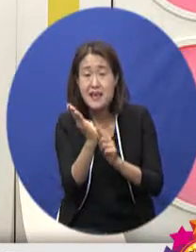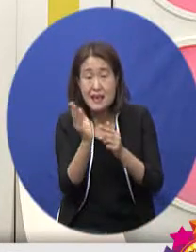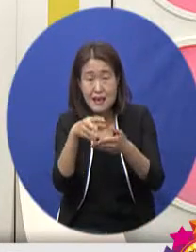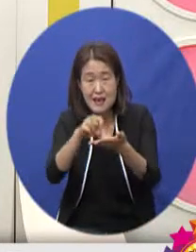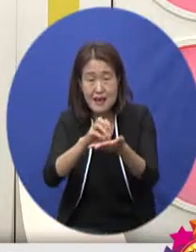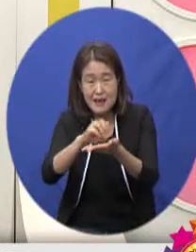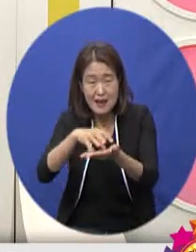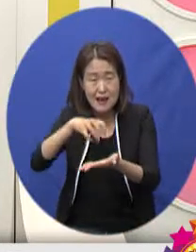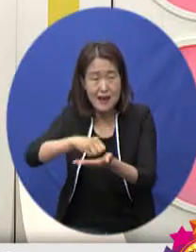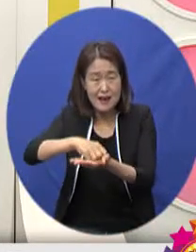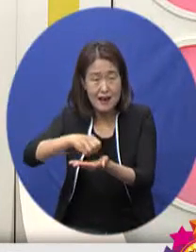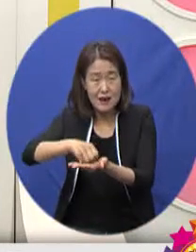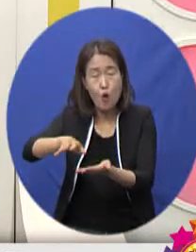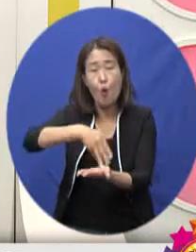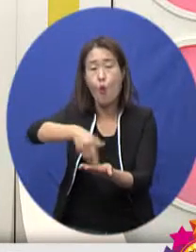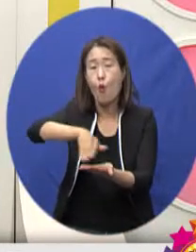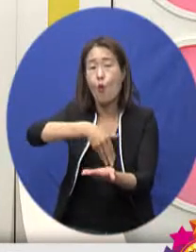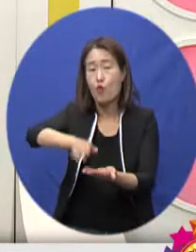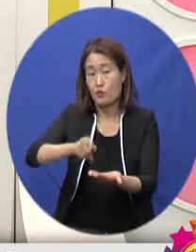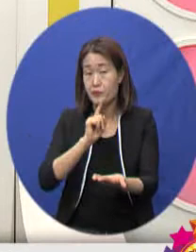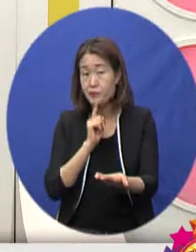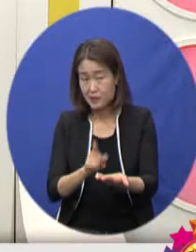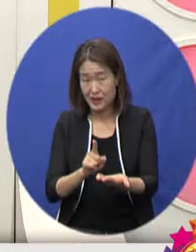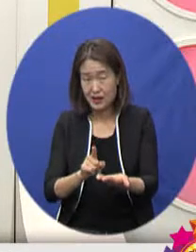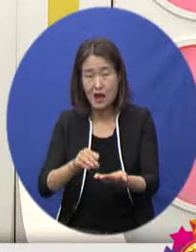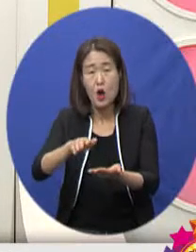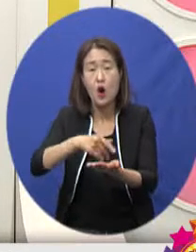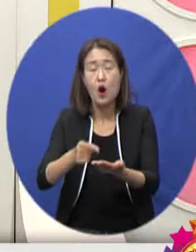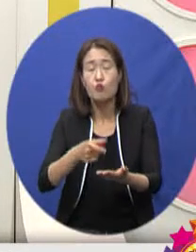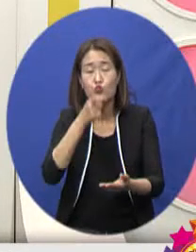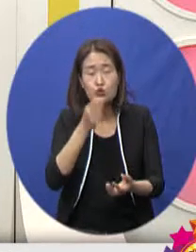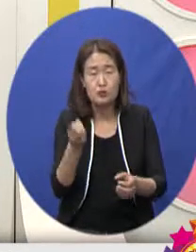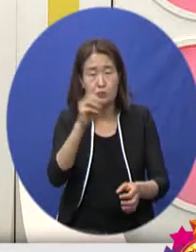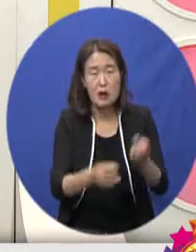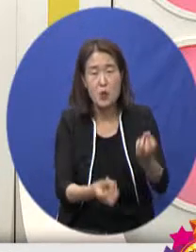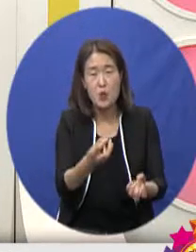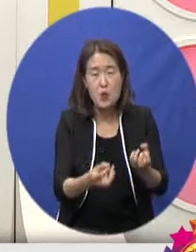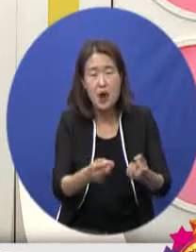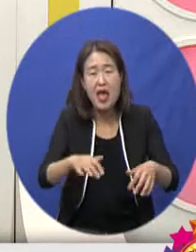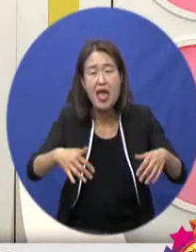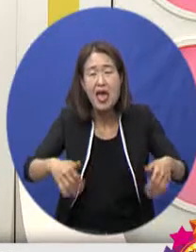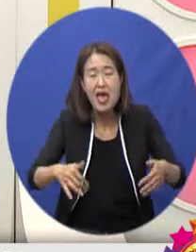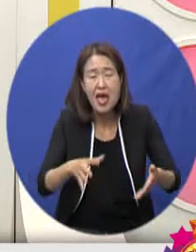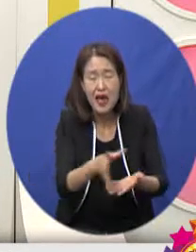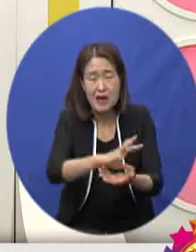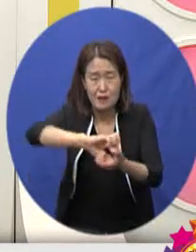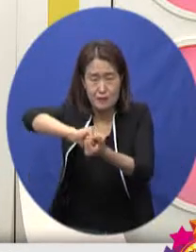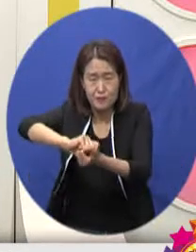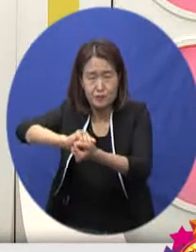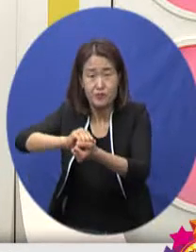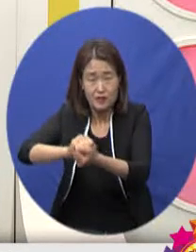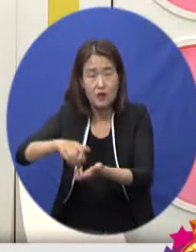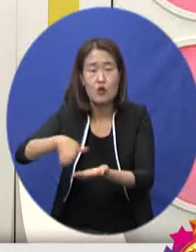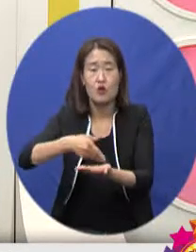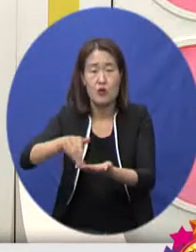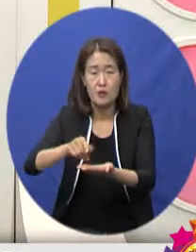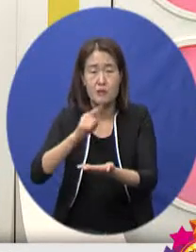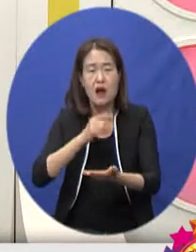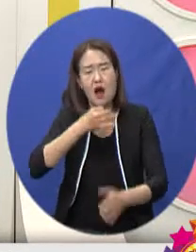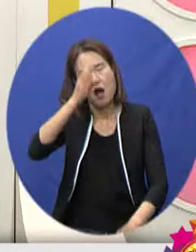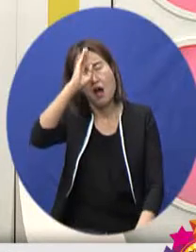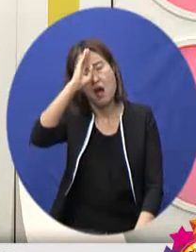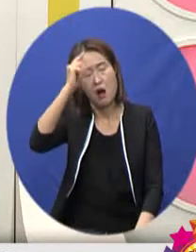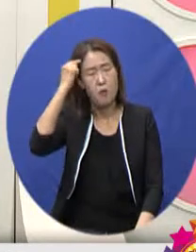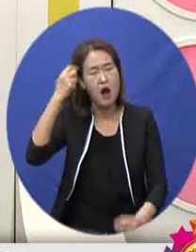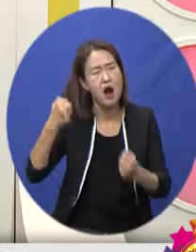해서 볶은 나물을 말하는데요. 흔히 살짝 데쳐서 쓴맛을 없애고 나서 요리합니다. 감기,